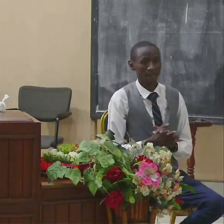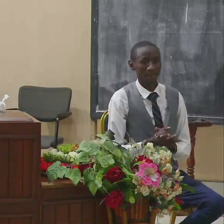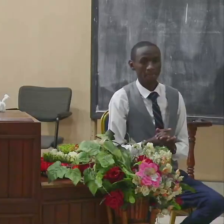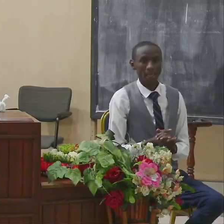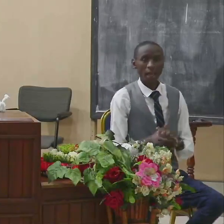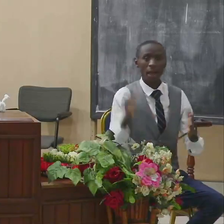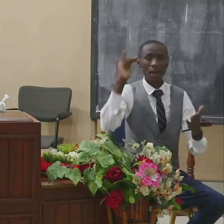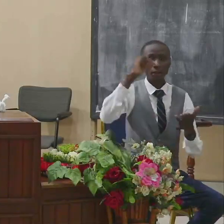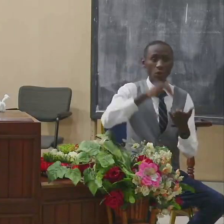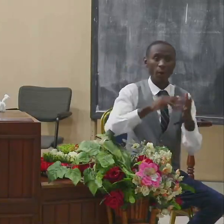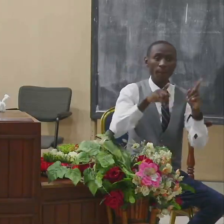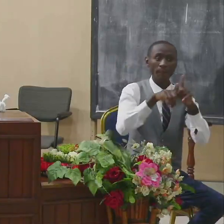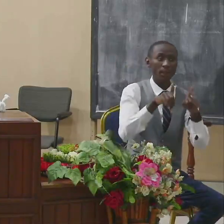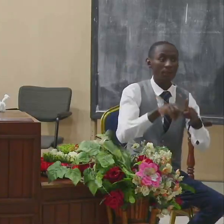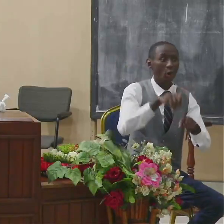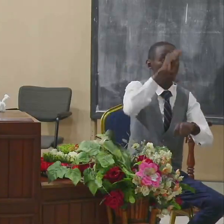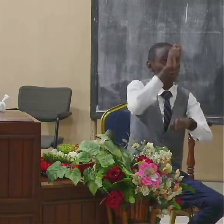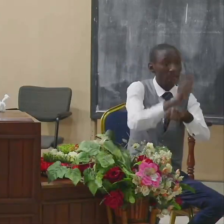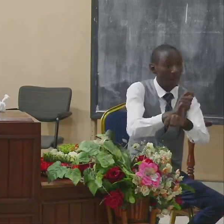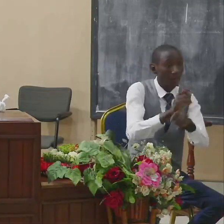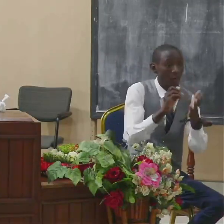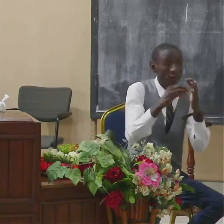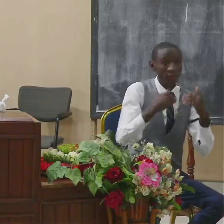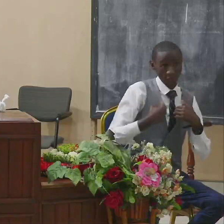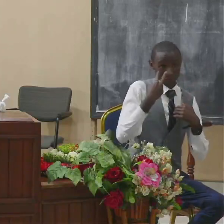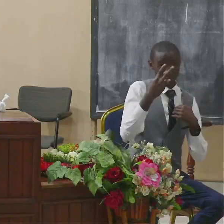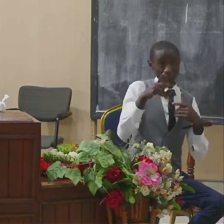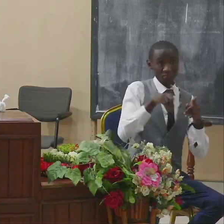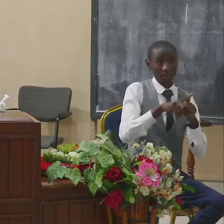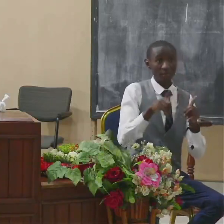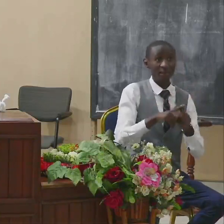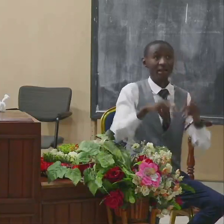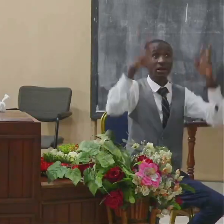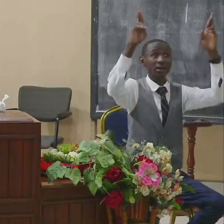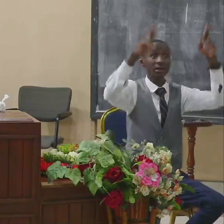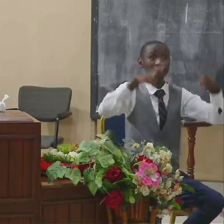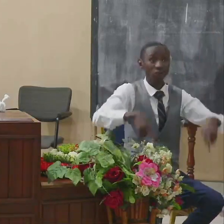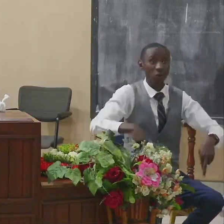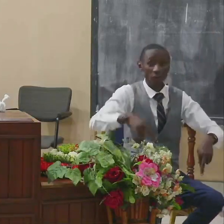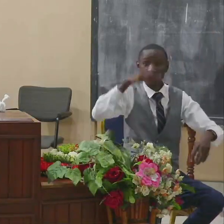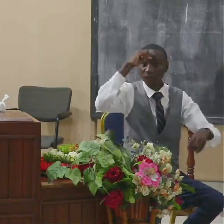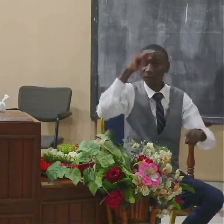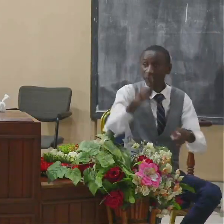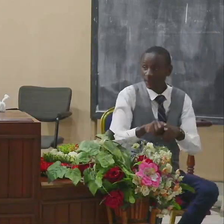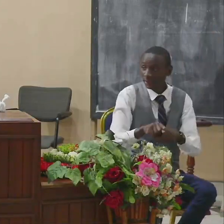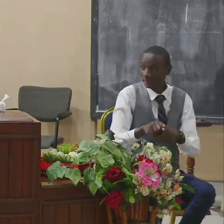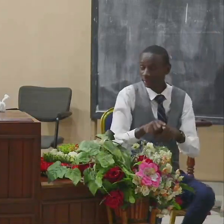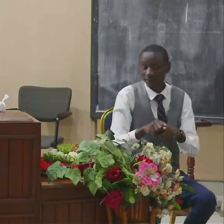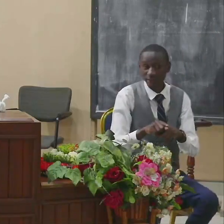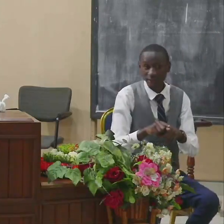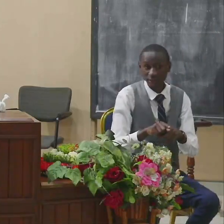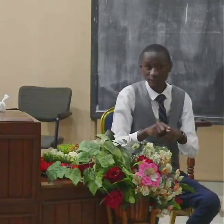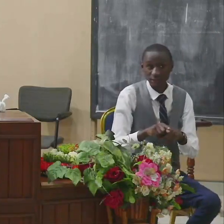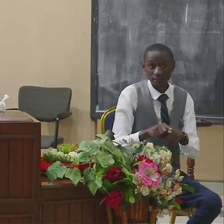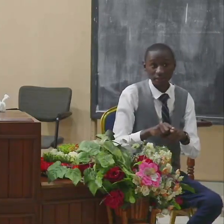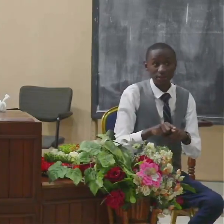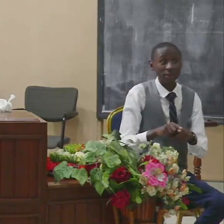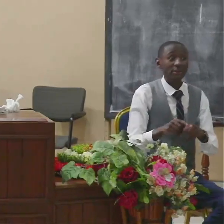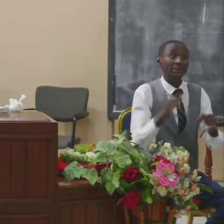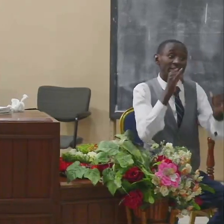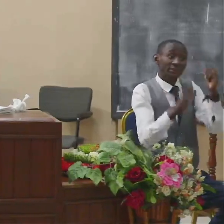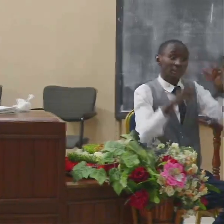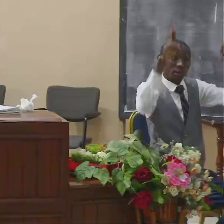Et au temple. Na pale kuweka. On a vu les rideaux. Bakaona pazia. Mes frères. Ndugu. Si ça s'était déchiré.